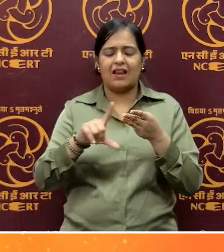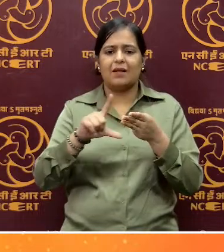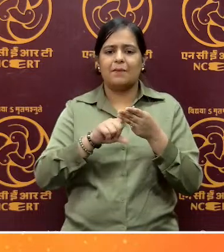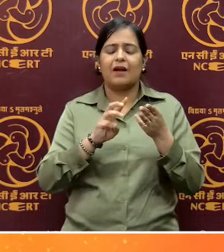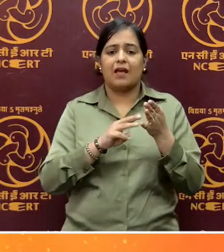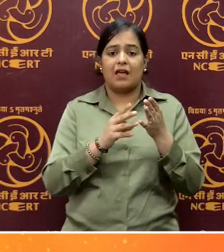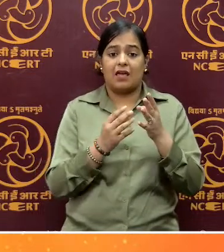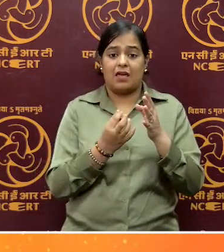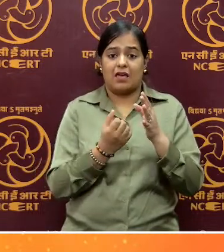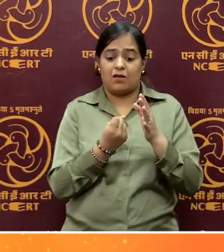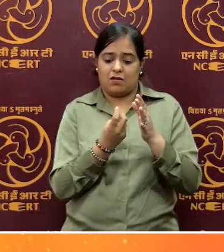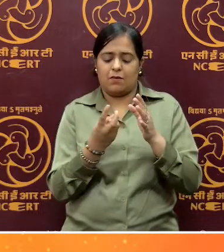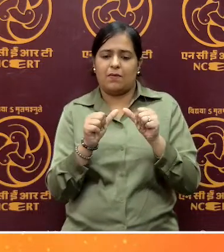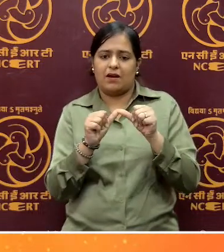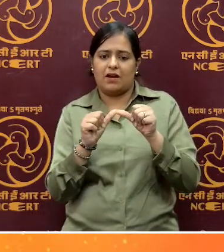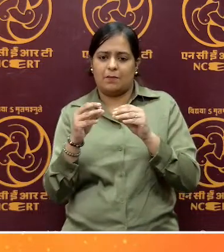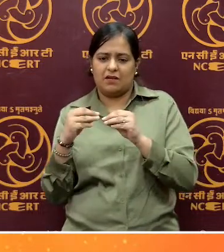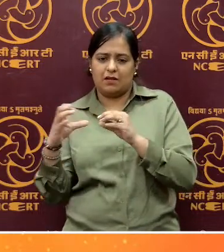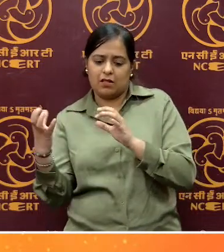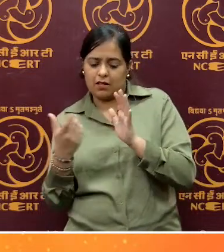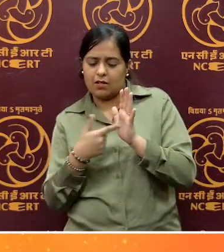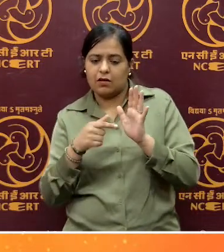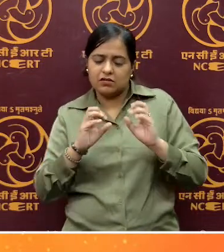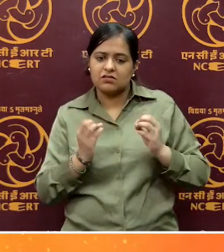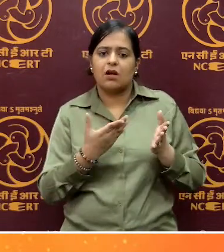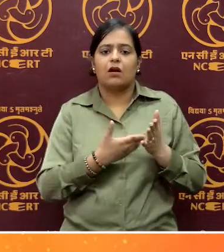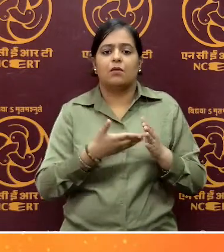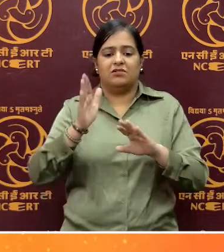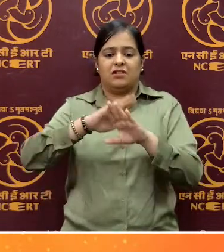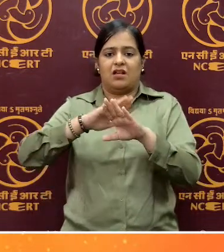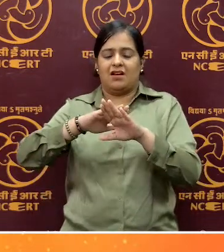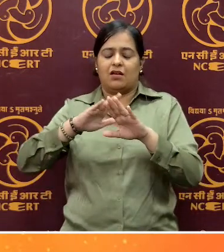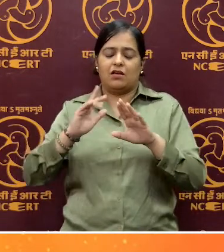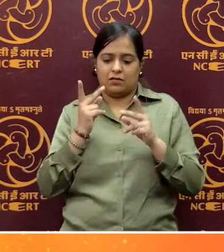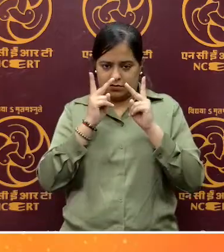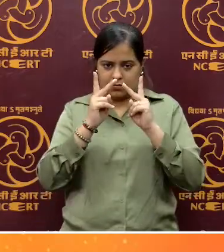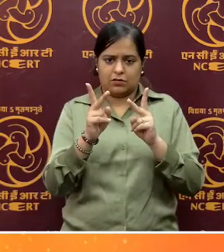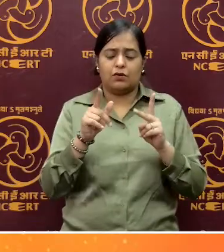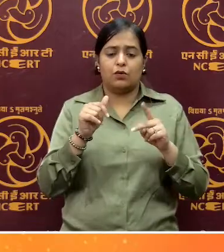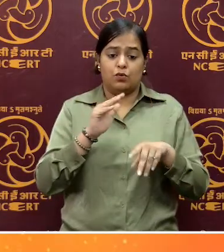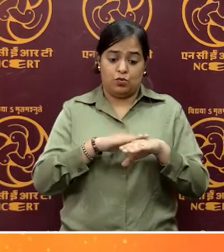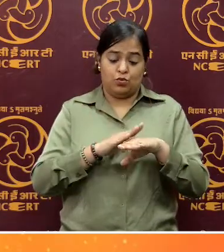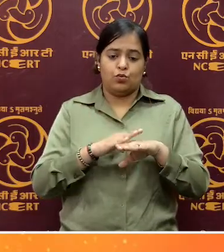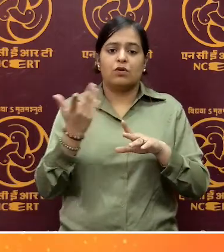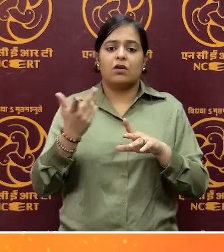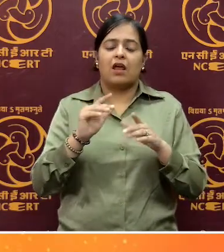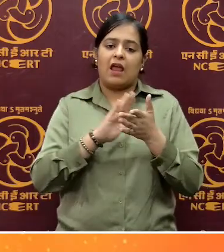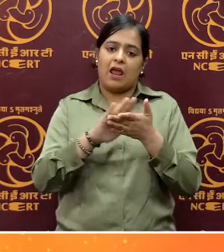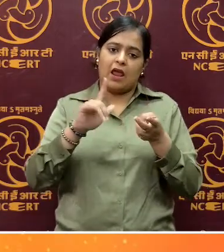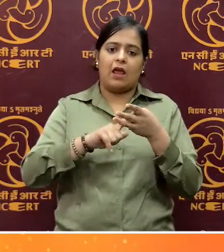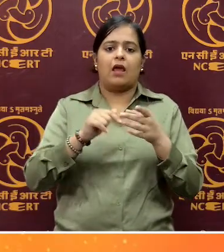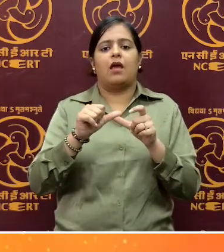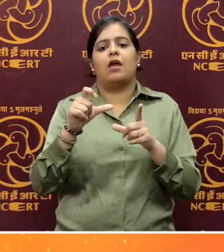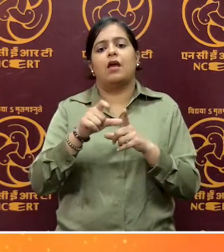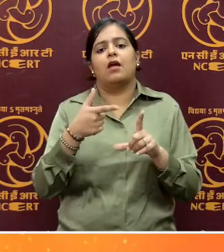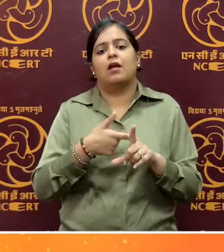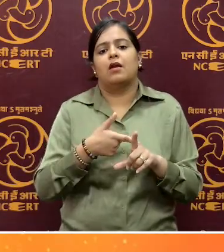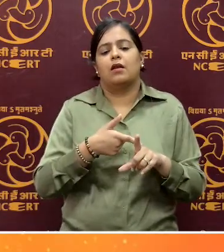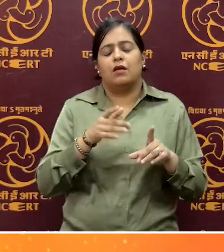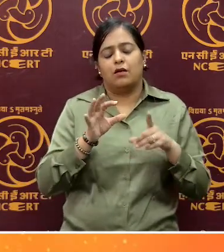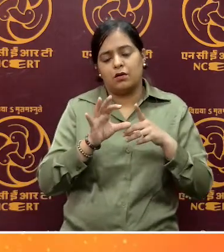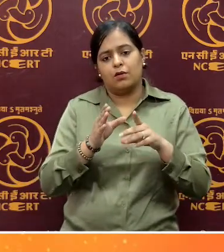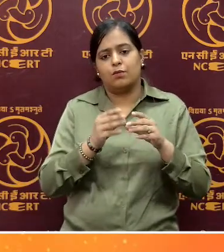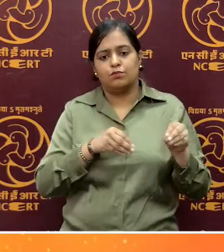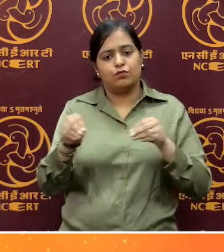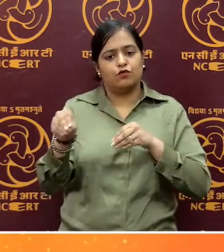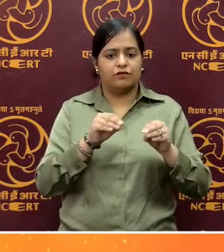लिखा है, that's the starting point. Head की तरफ कौन सा alphabet लिखा है, that is the head of the that is towards that it moves.